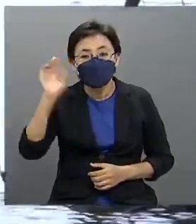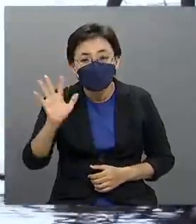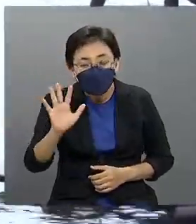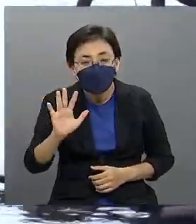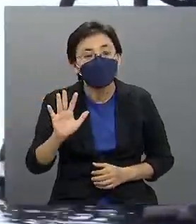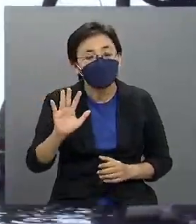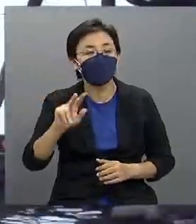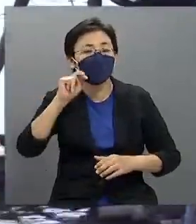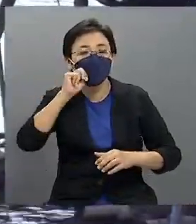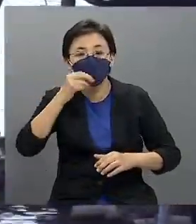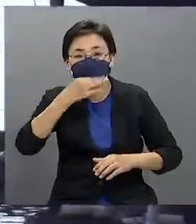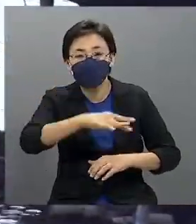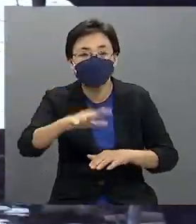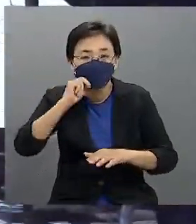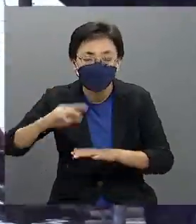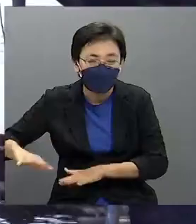น